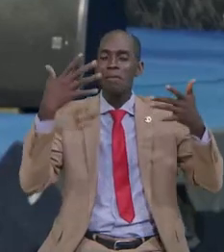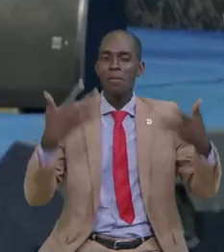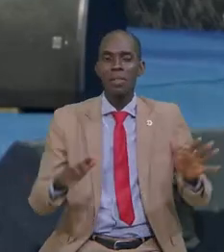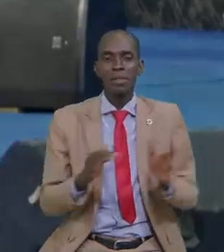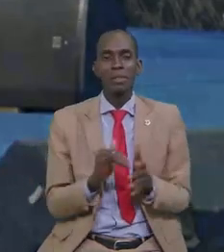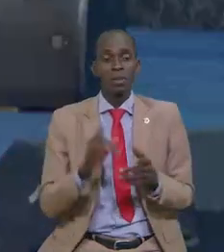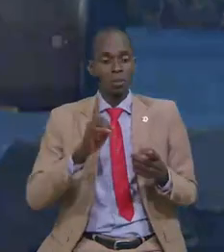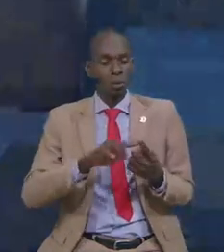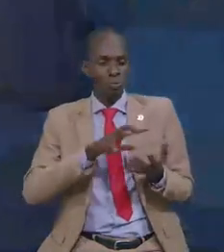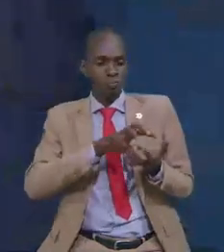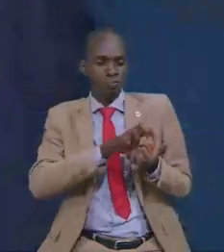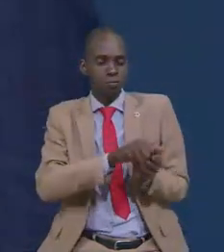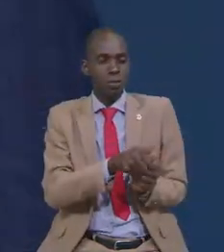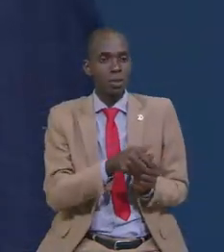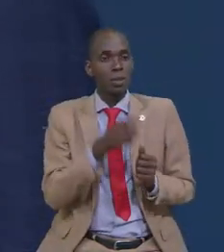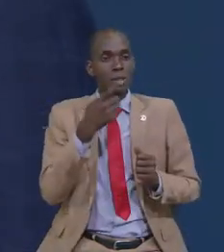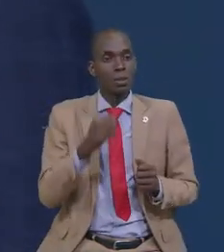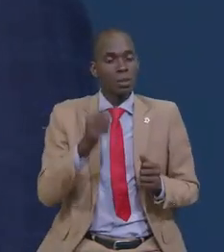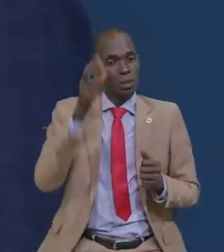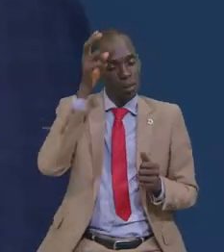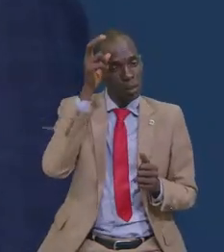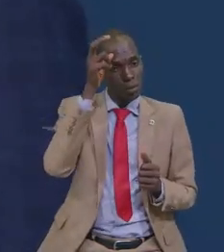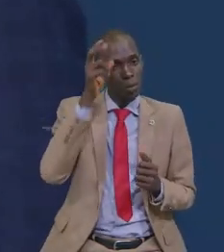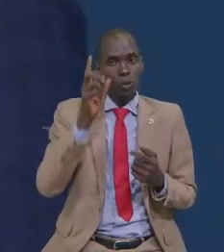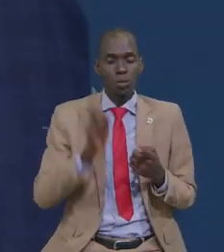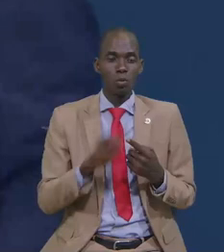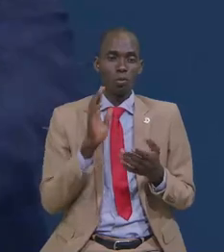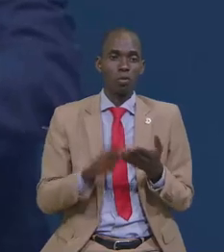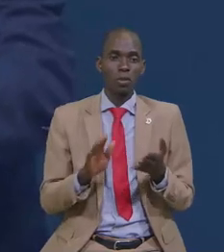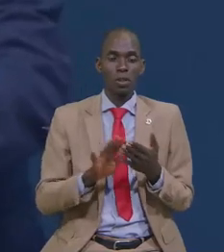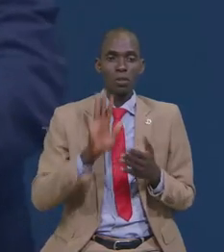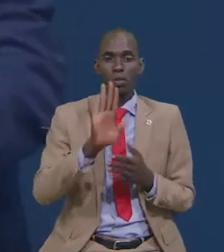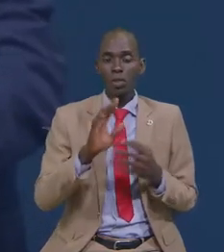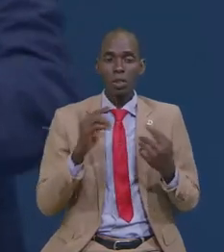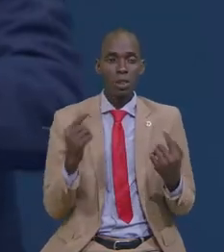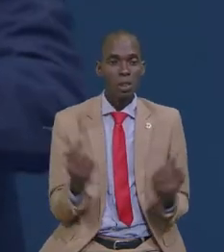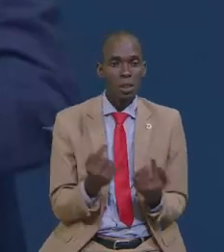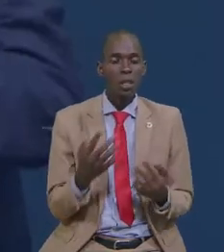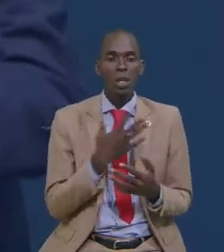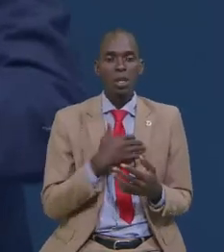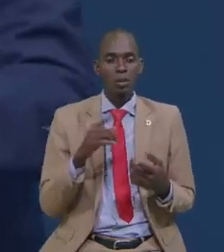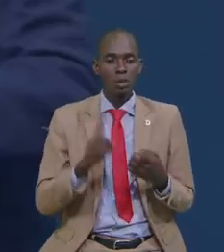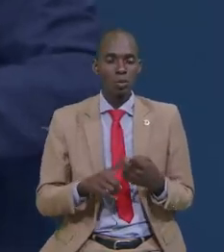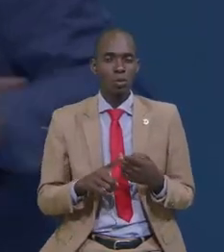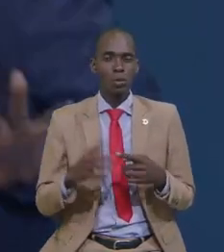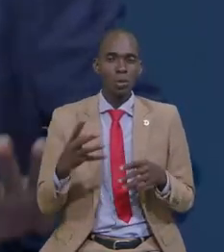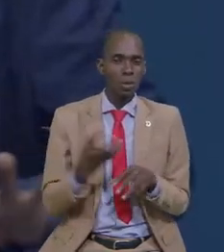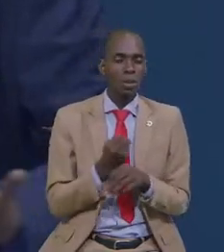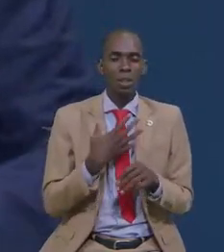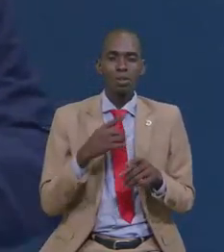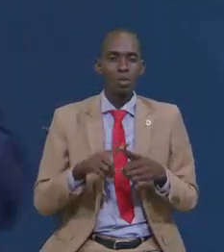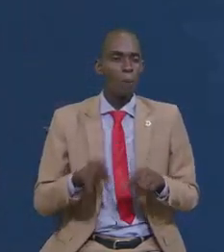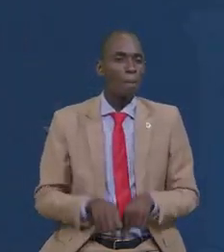dit, c'est accompli, c'est fait pour écraser le diable, pour pardonner tes péchés,